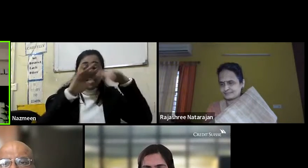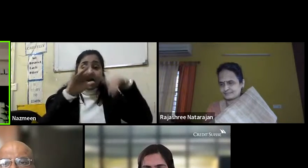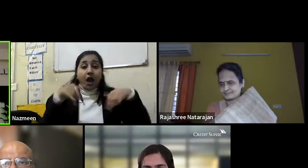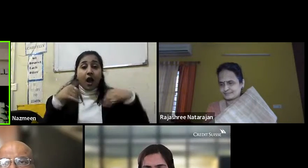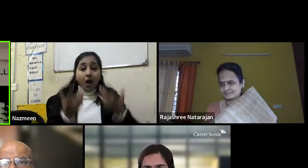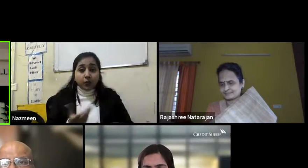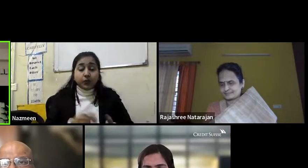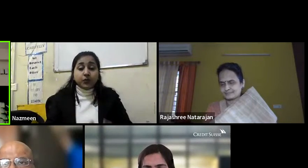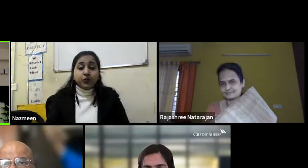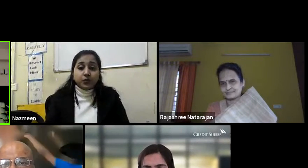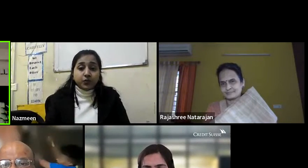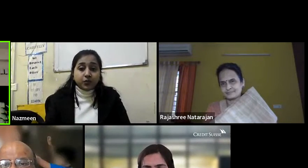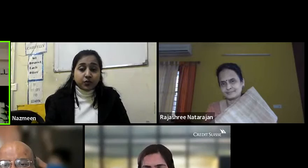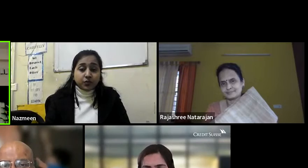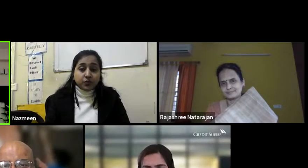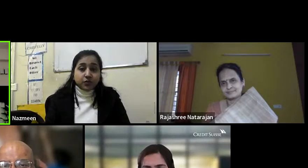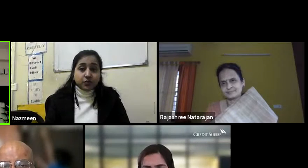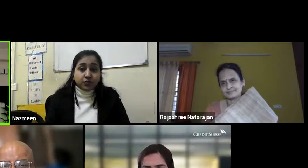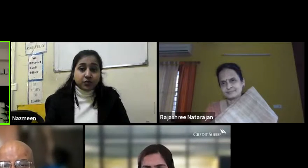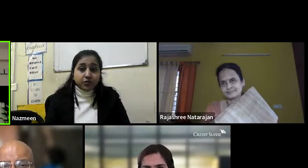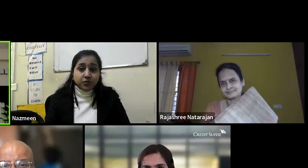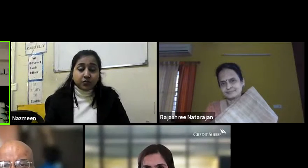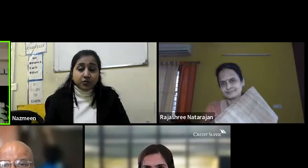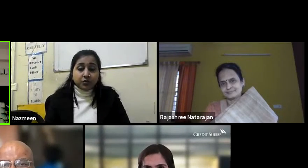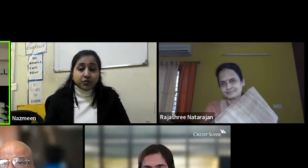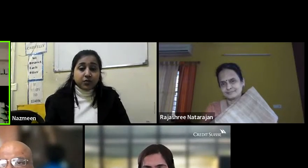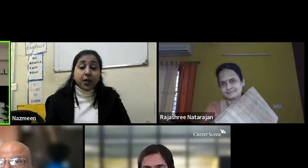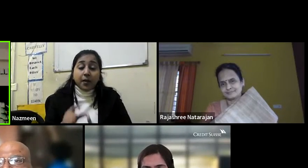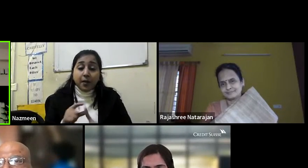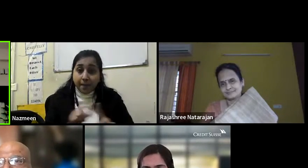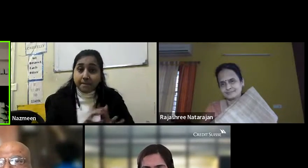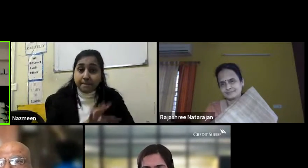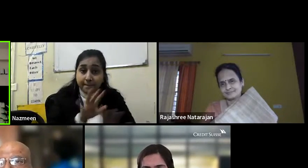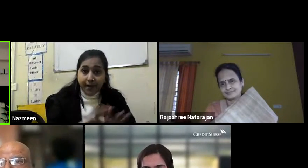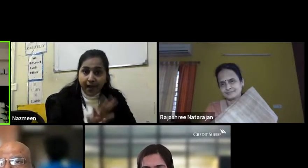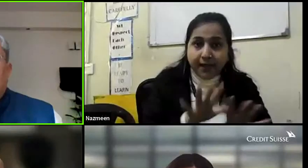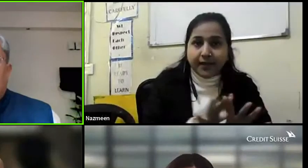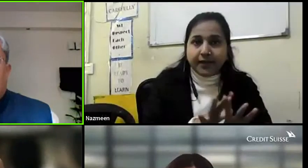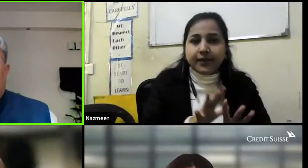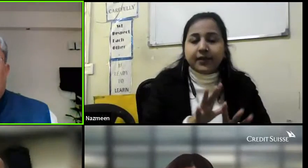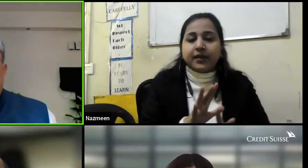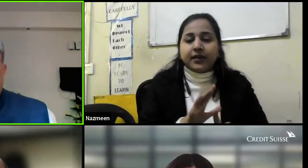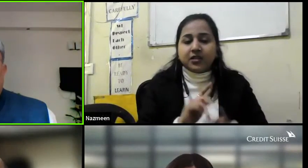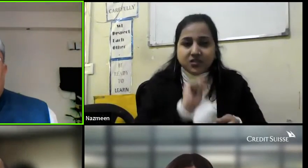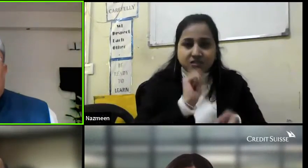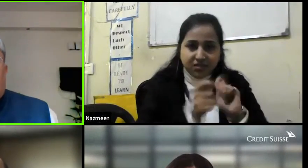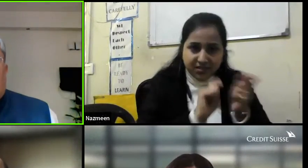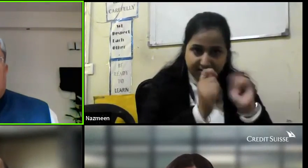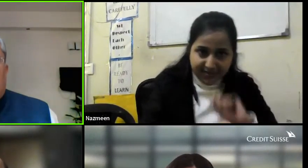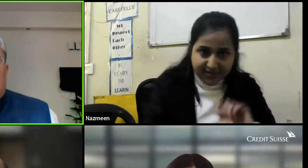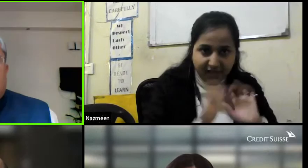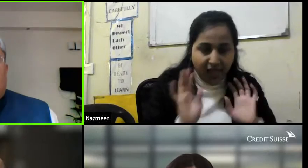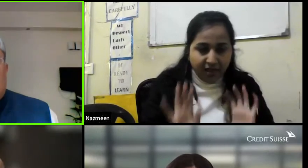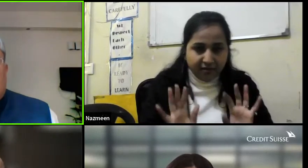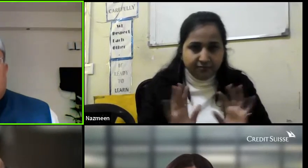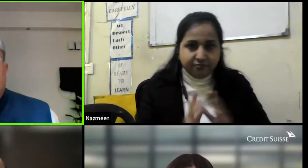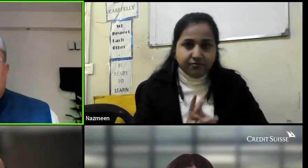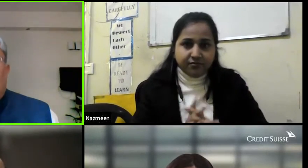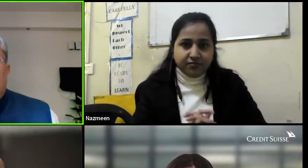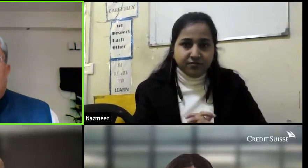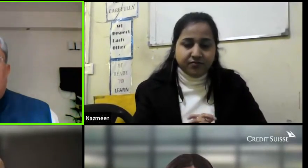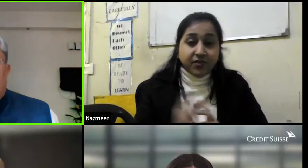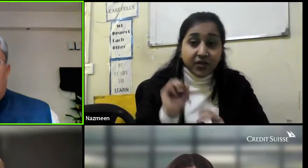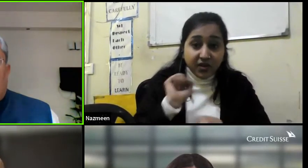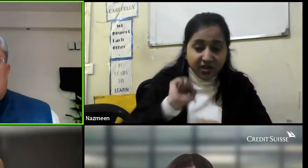लिए. And he has spearheaded the planning and implementation of कई innovative social enterprises. And he's on the